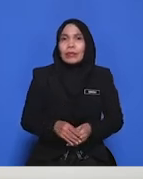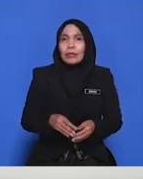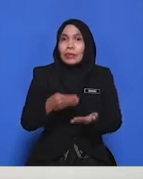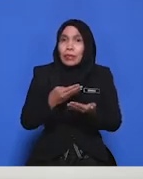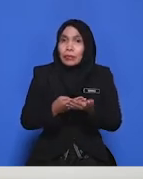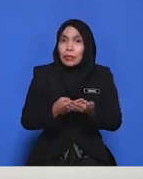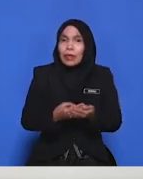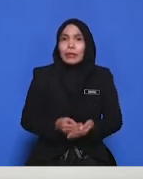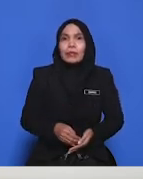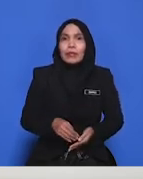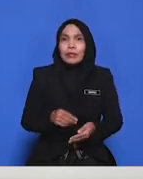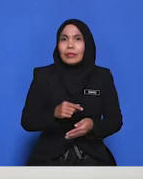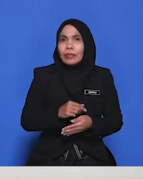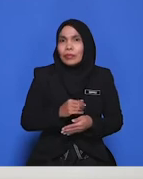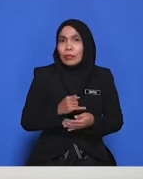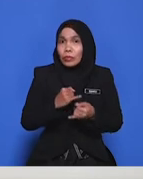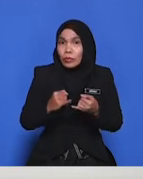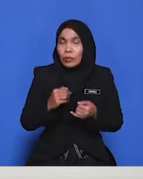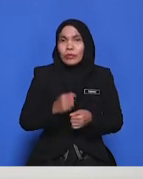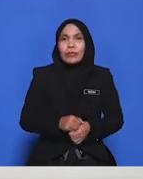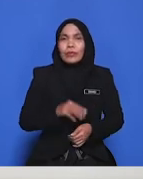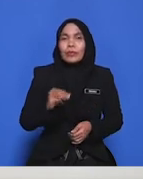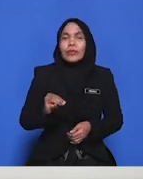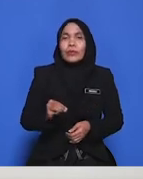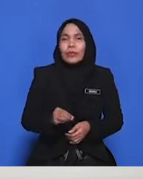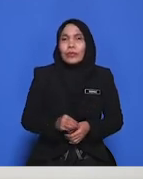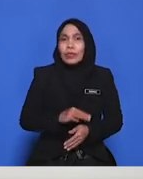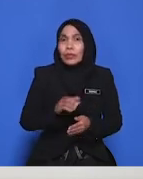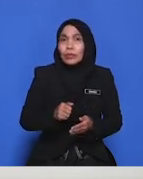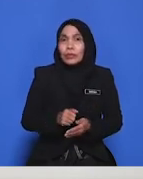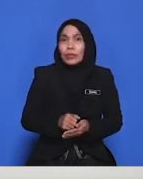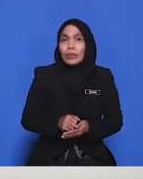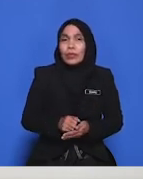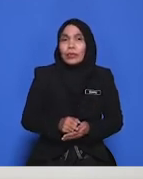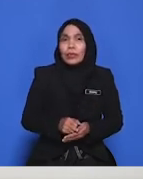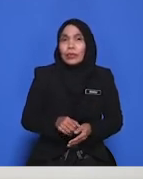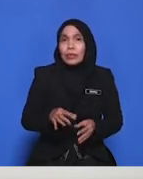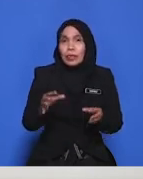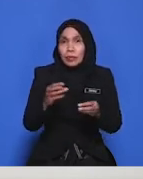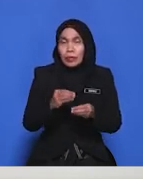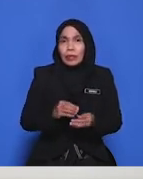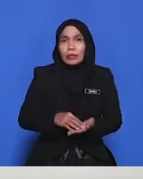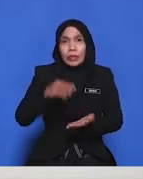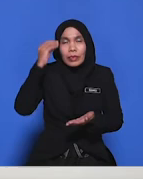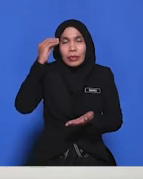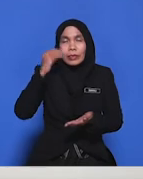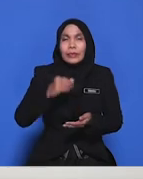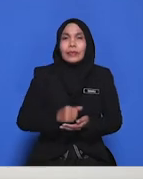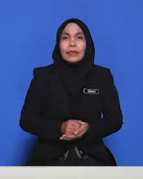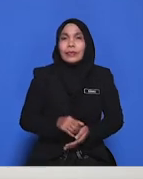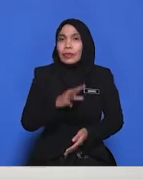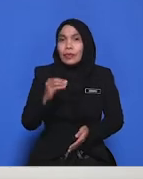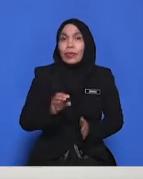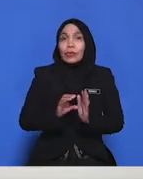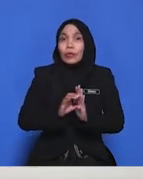Ustazah mengharapkan murid-murid dapat menguasai topik ini dan seterusnya mencontohi kepribadian As-Sayyid